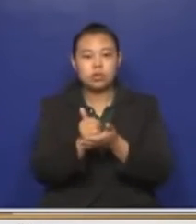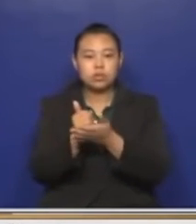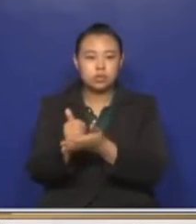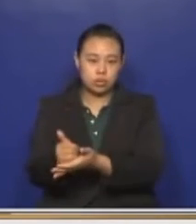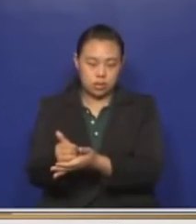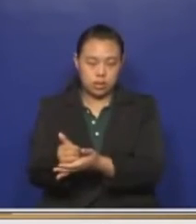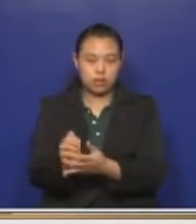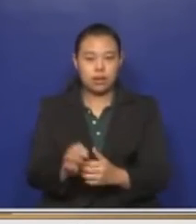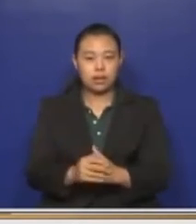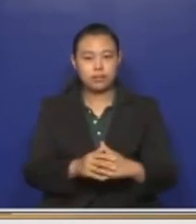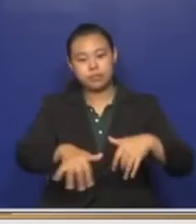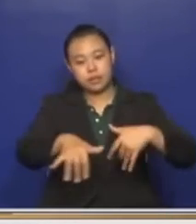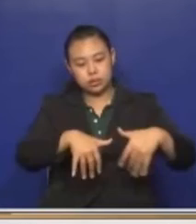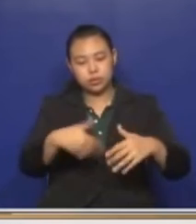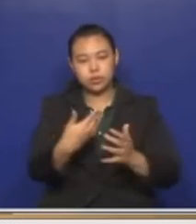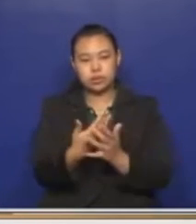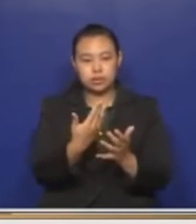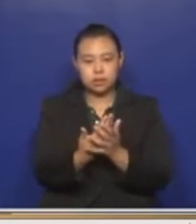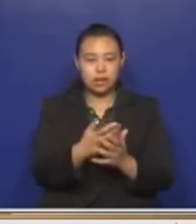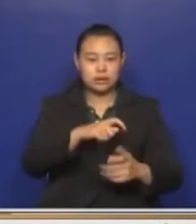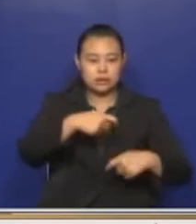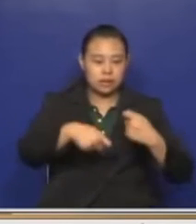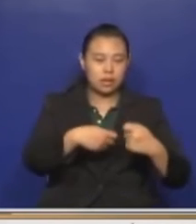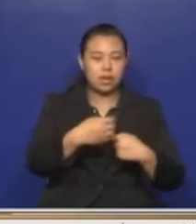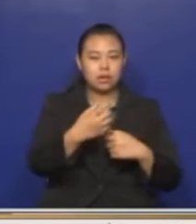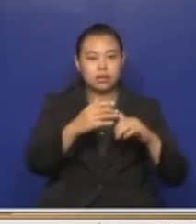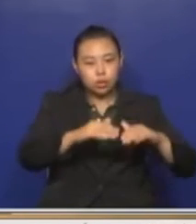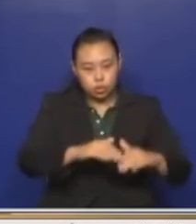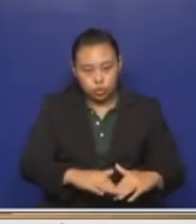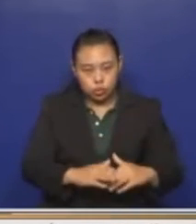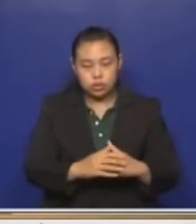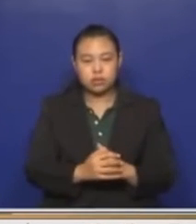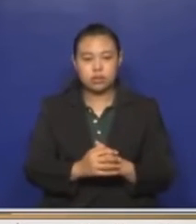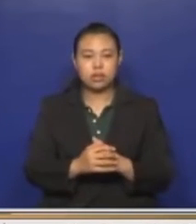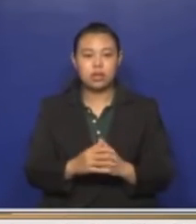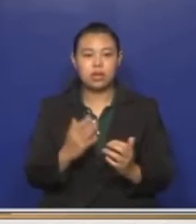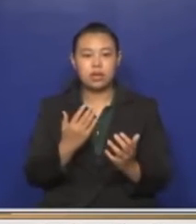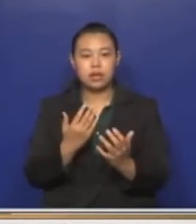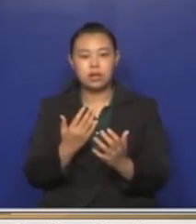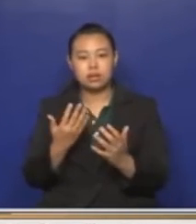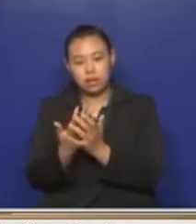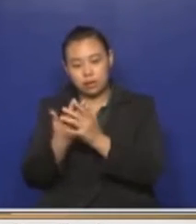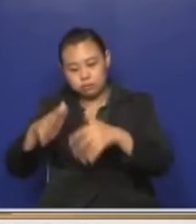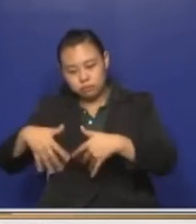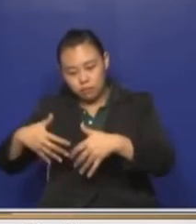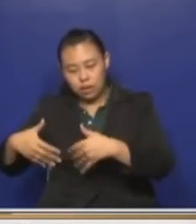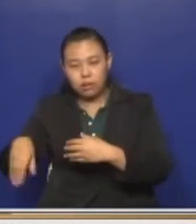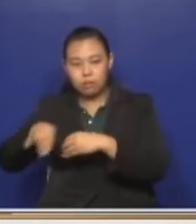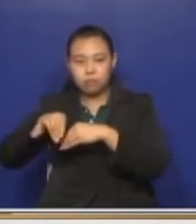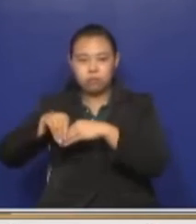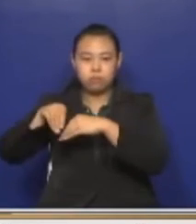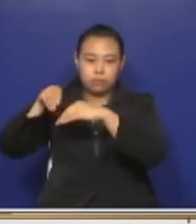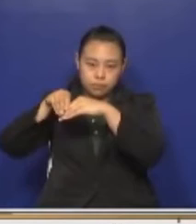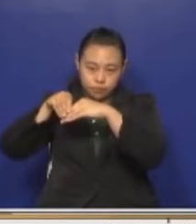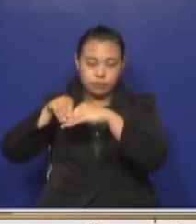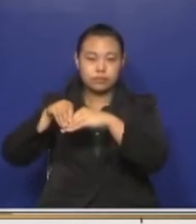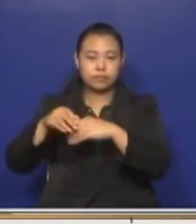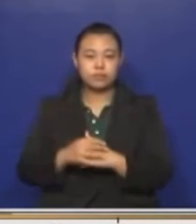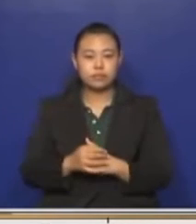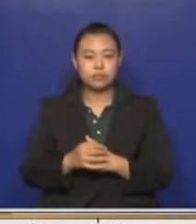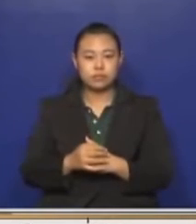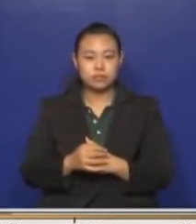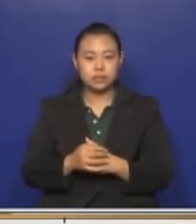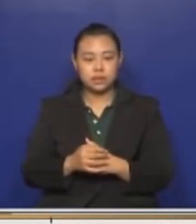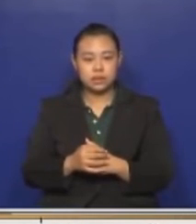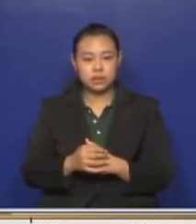ลดรายจ่ายนะคะเสริมรายได้และก็เป็นแหล่งอาหารให้กับพี่น้องประชาชนที่มีรายได้น้อยเพื่อบรรเทาความเ